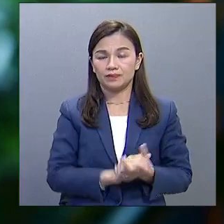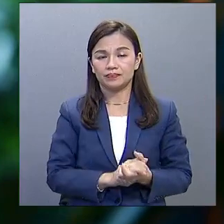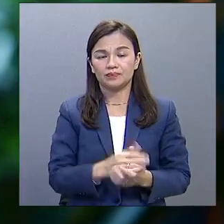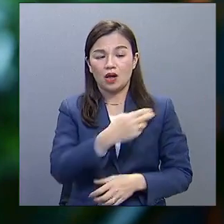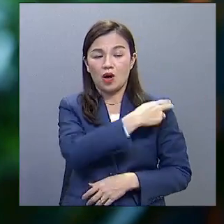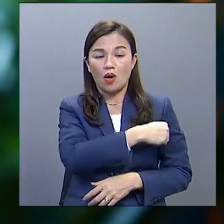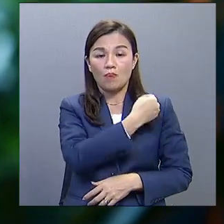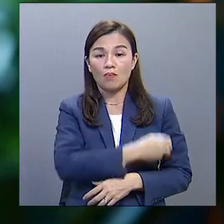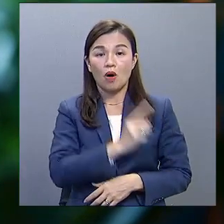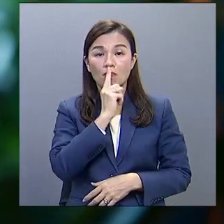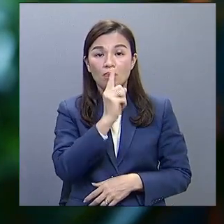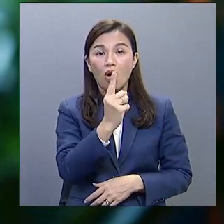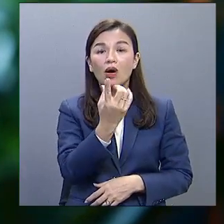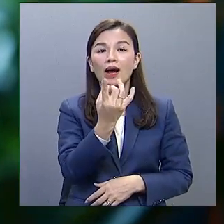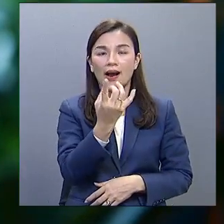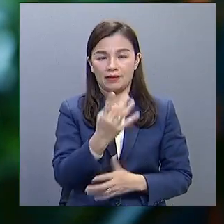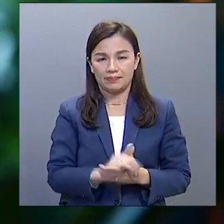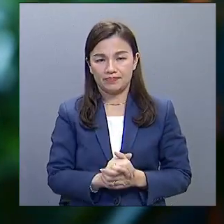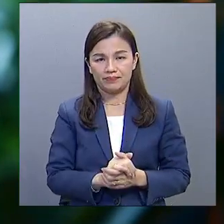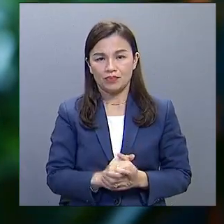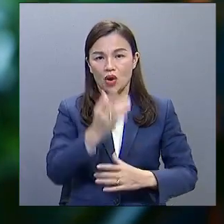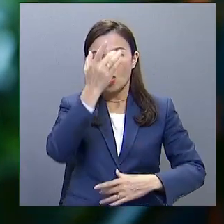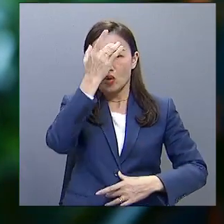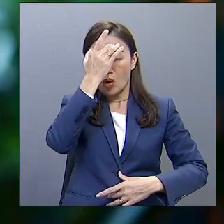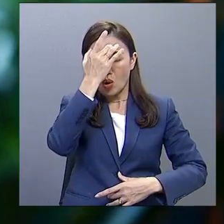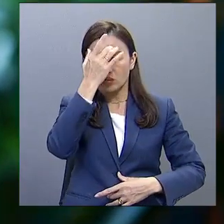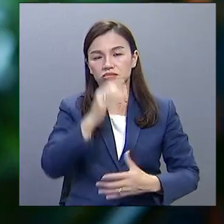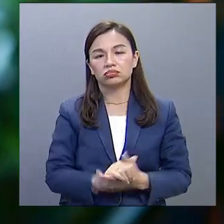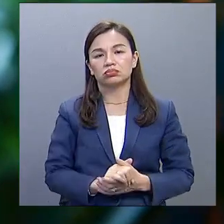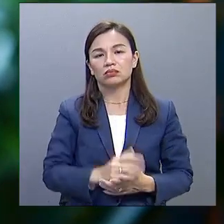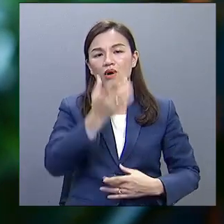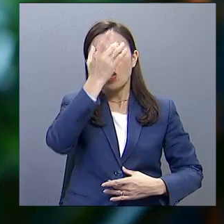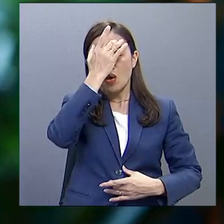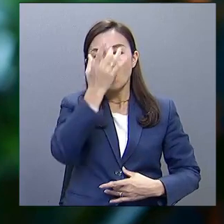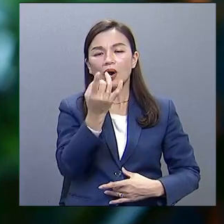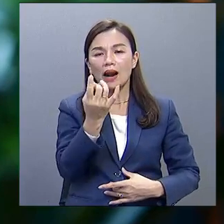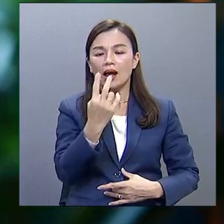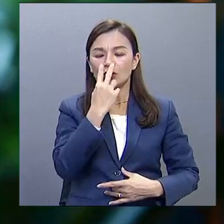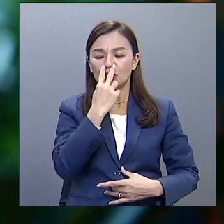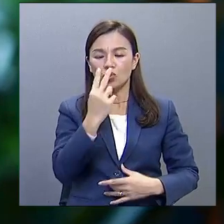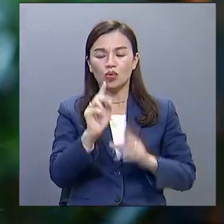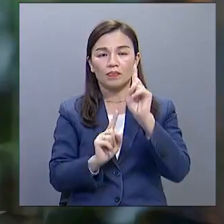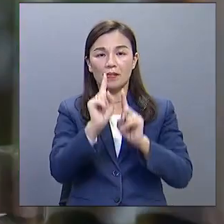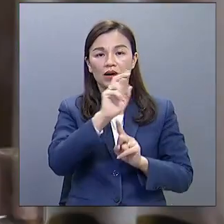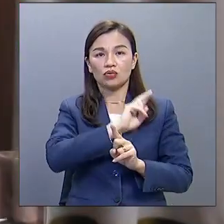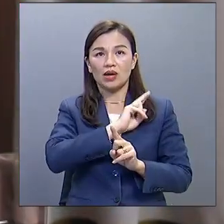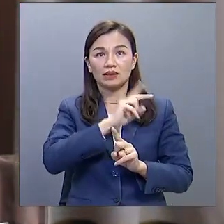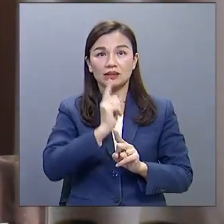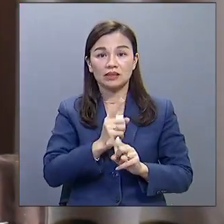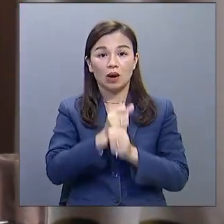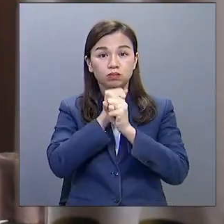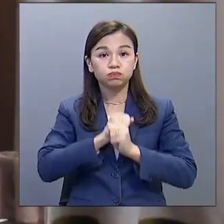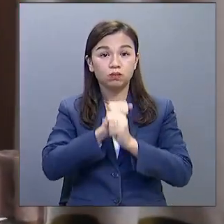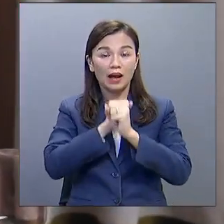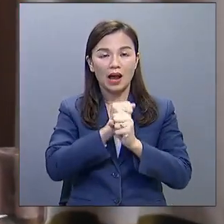ะก็ดู1ดูว่าเราเป็นโรคมากขึ้นหรือเปล่าจริงๆตามธรรมชาตินะคะคนเราเนี่ยพออายุมากขึ้นเนี่ยมันก็จะ